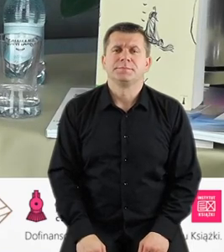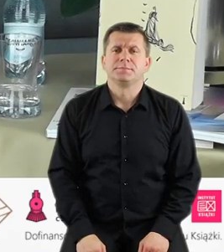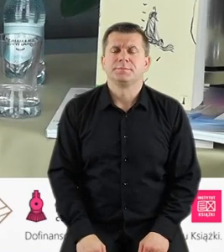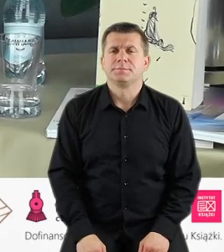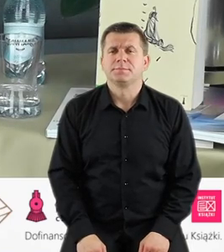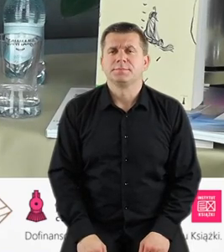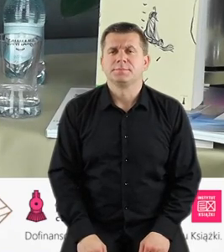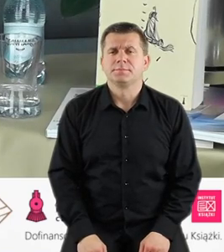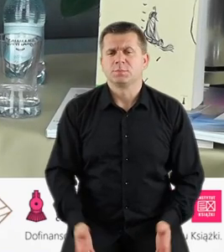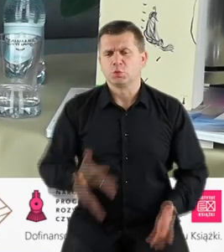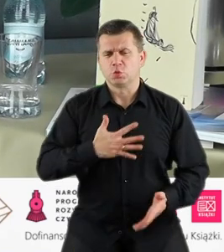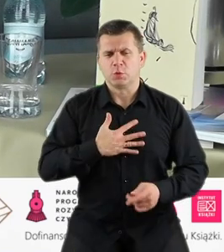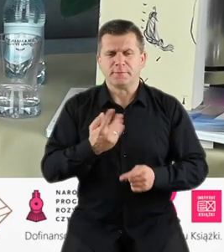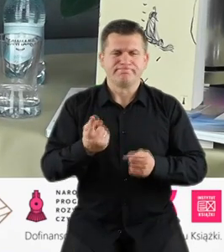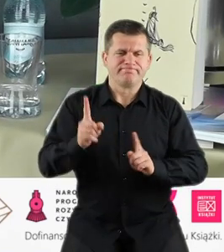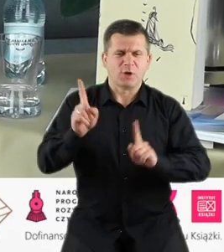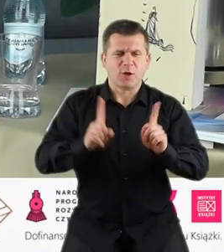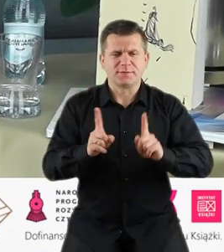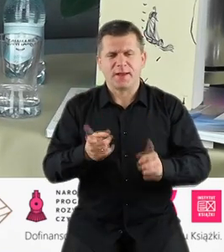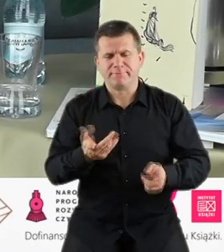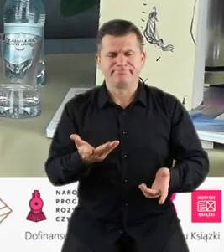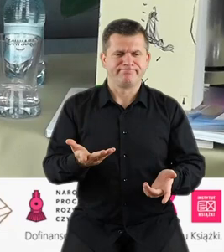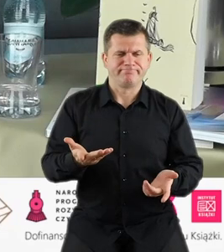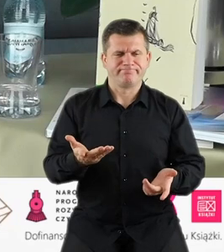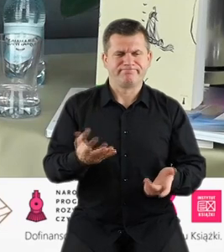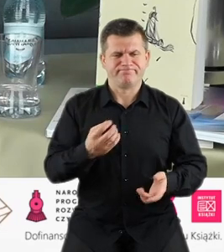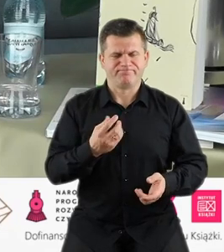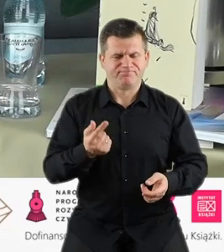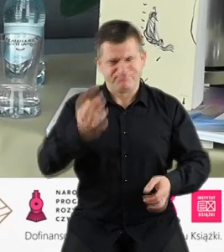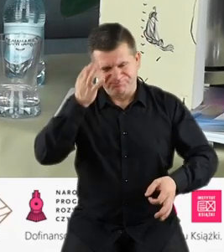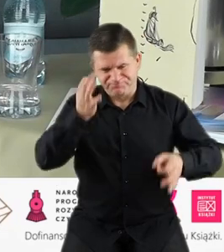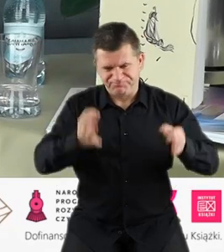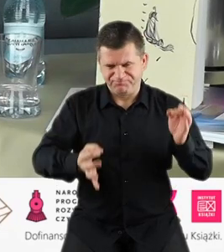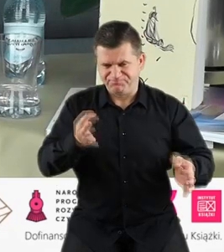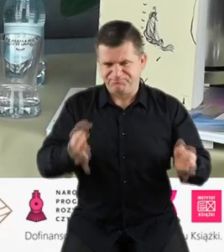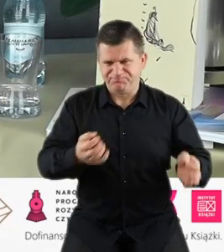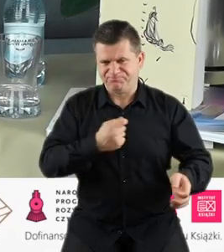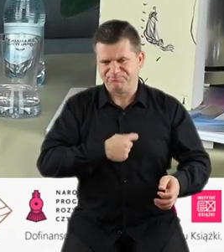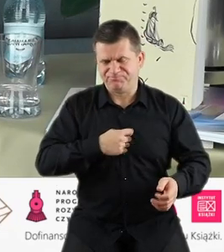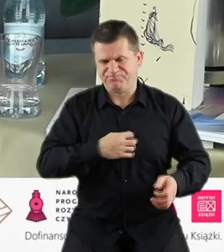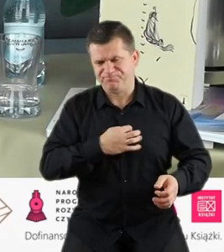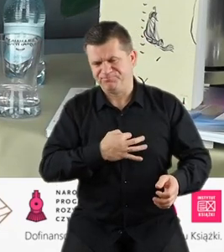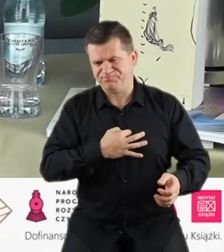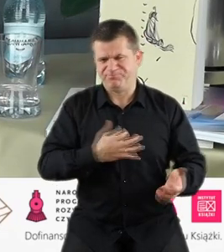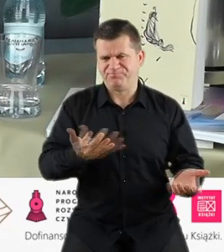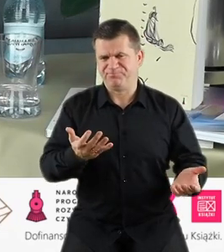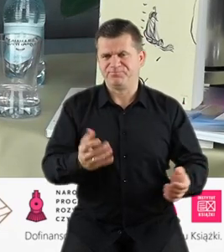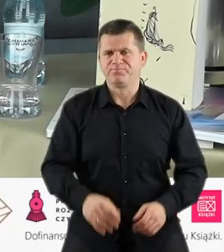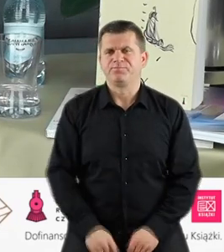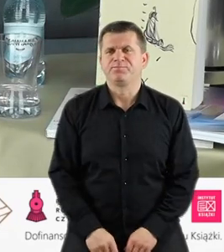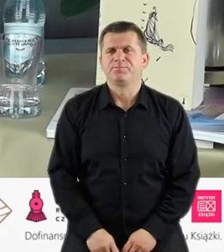bywa momentami gorzkie, więc tutaj jest trochę takiej kontestacji, tej literatury kontestującej,